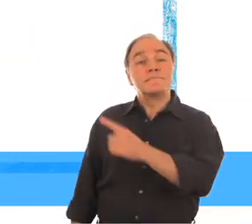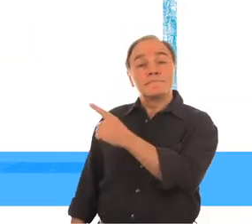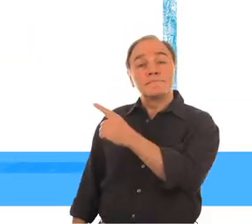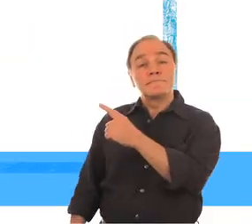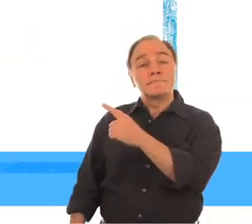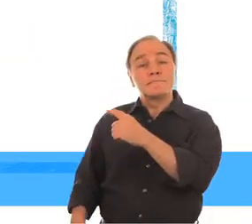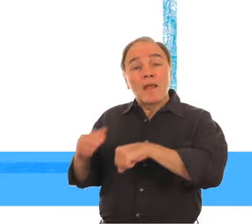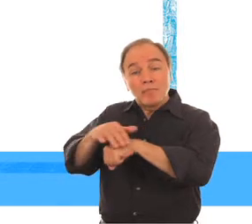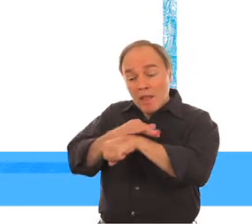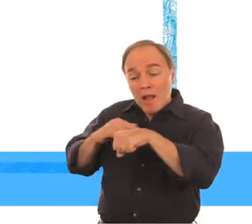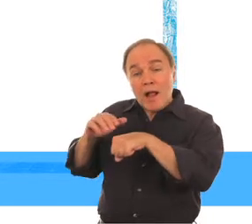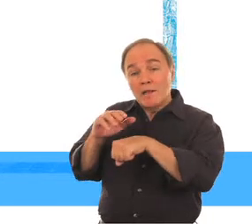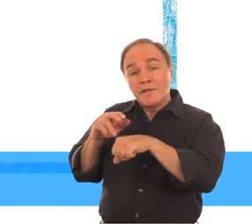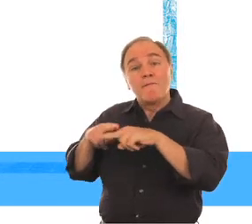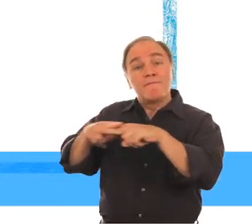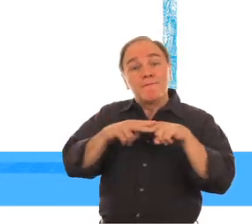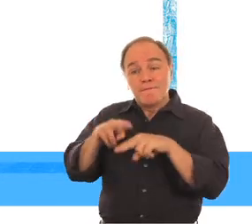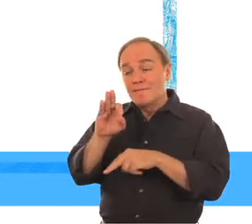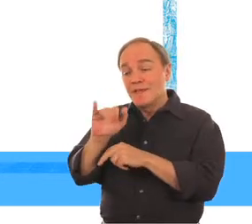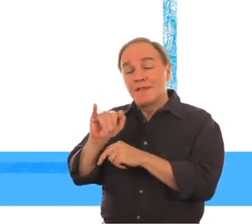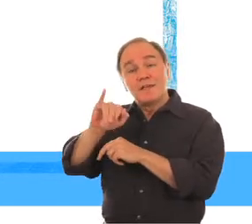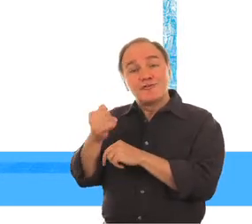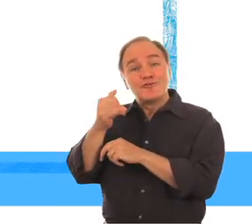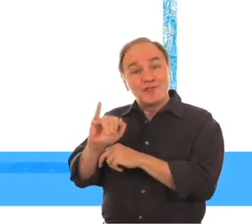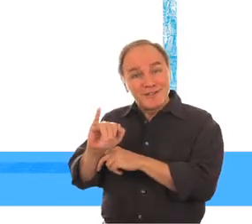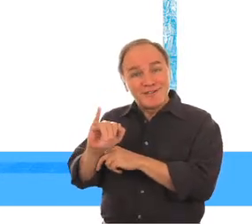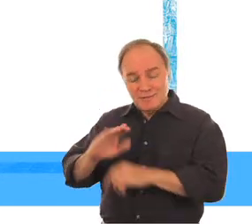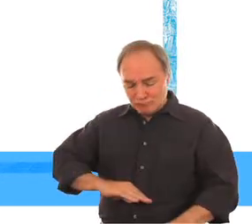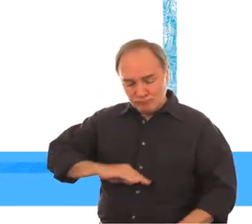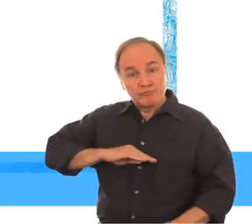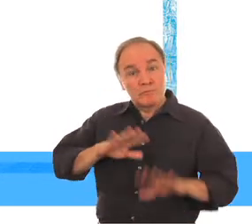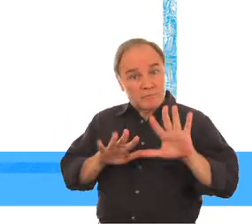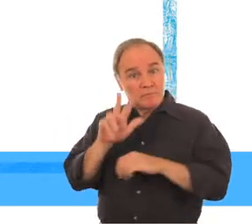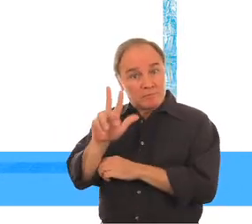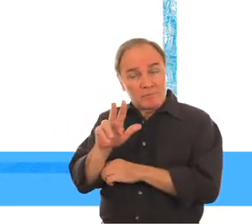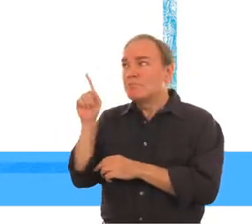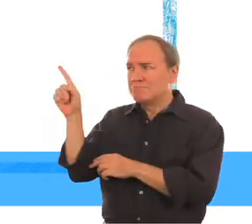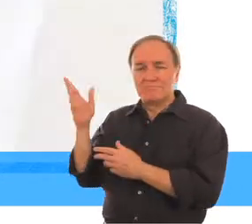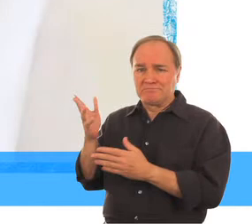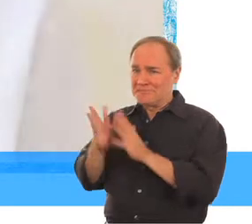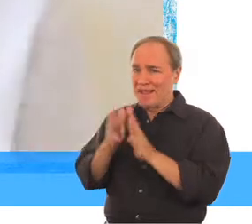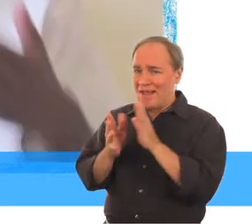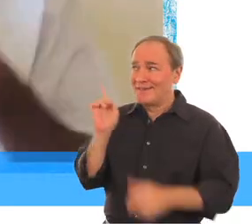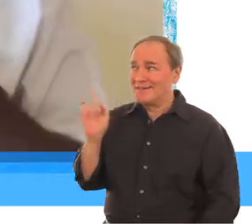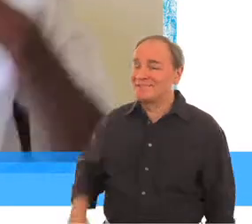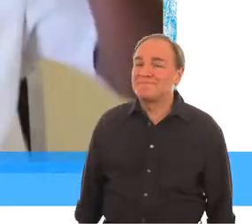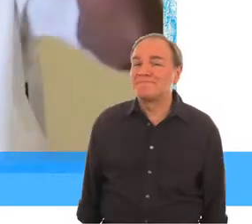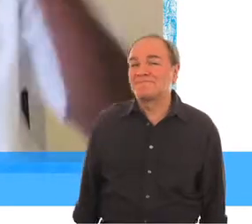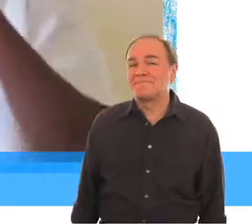Un point de vue de Fidji. Nasoni Nawalaji, 13 ans, Tailevou. Nasoni s'exprime dans la langue des